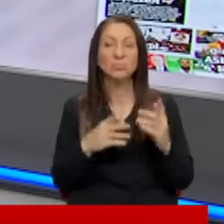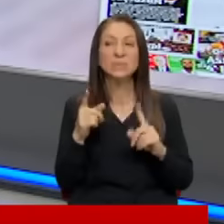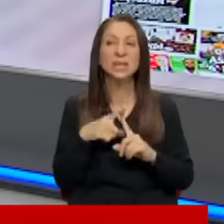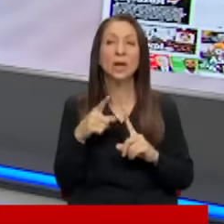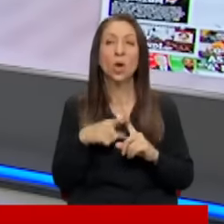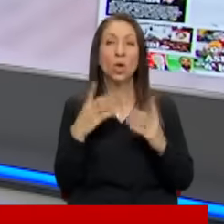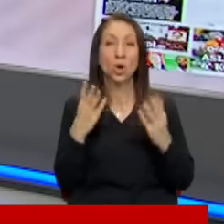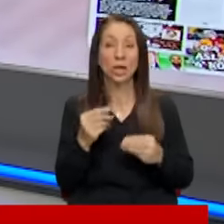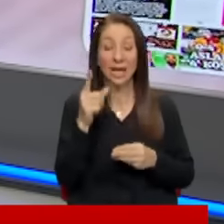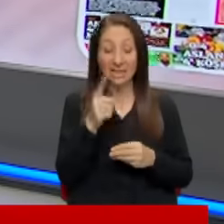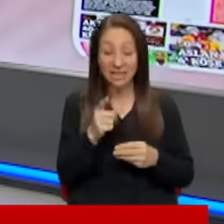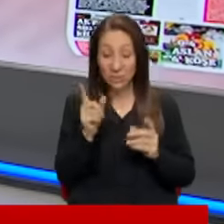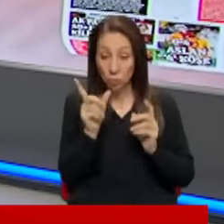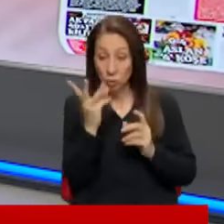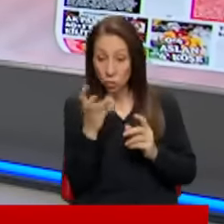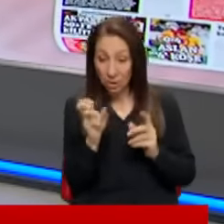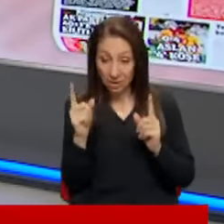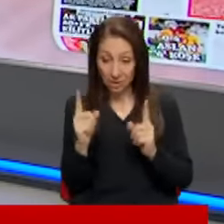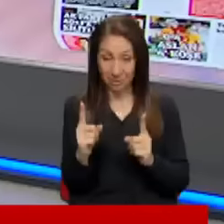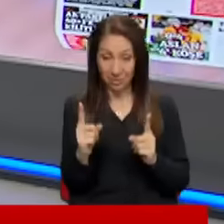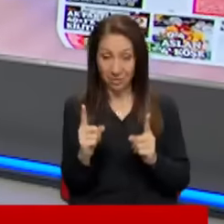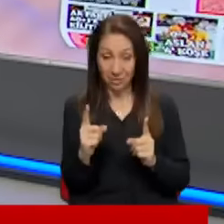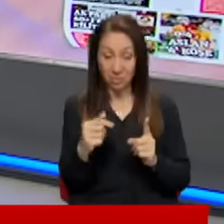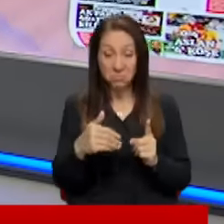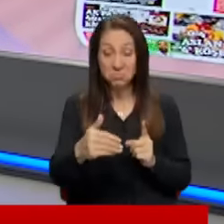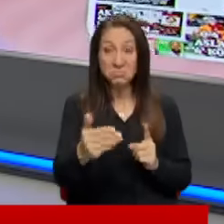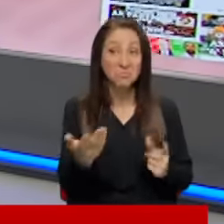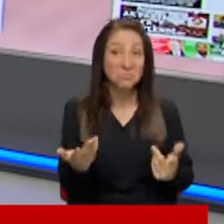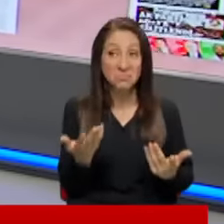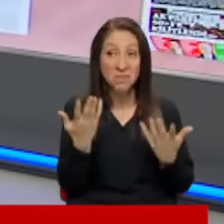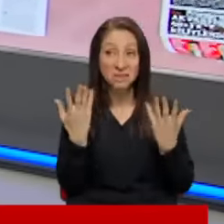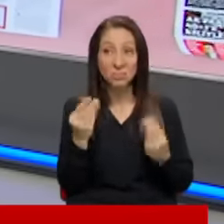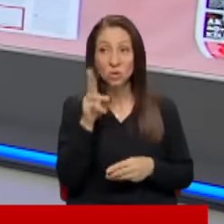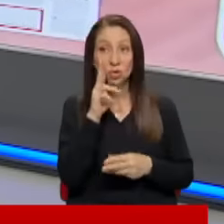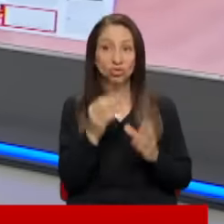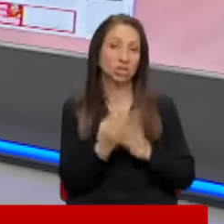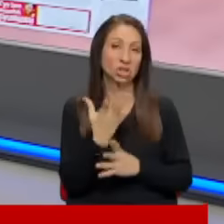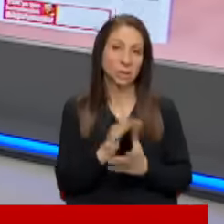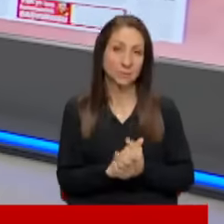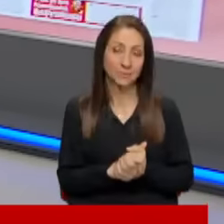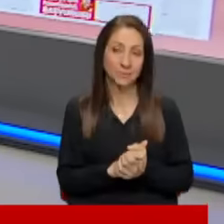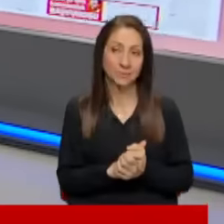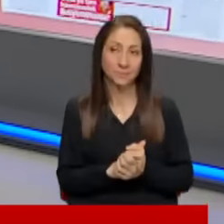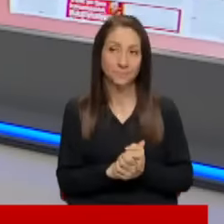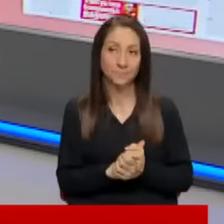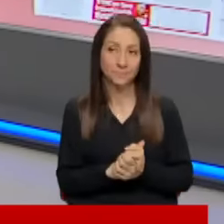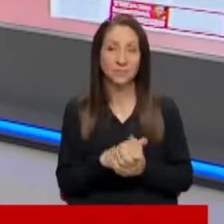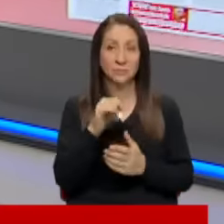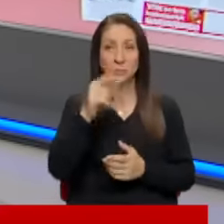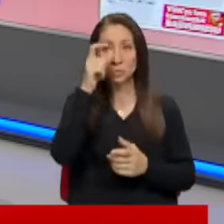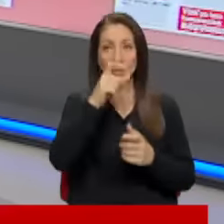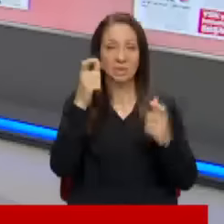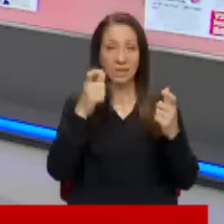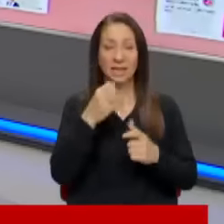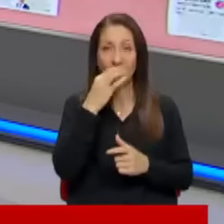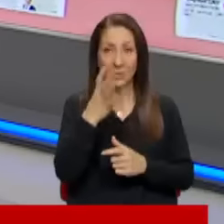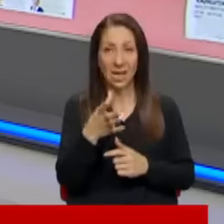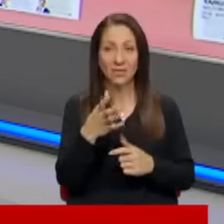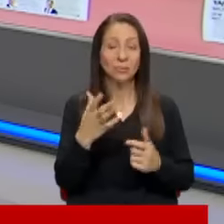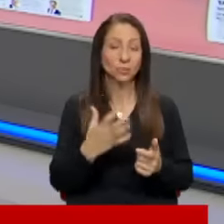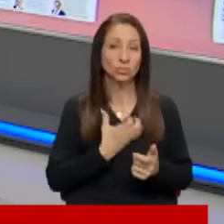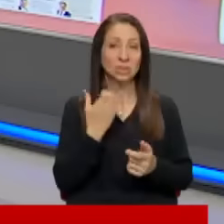liraya vardı ilk çeyrekte. Önümüzdeki aylarda acaba nasıl bir sonuç ortaya çıkacak? Şimdi yine memleketten haberler